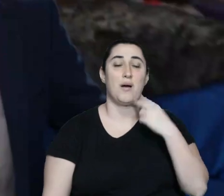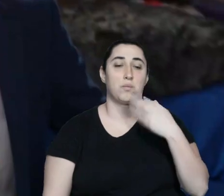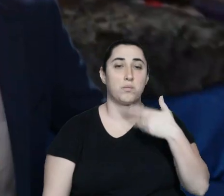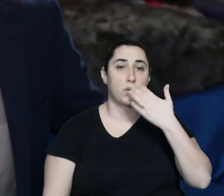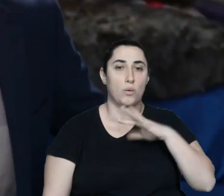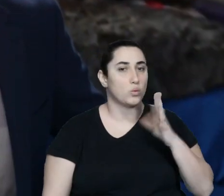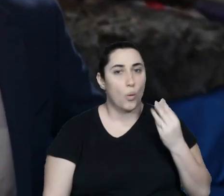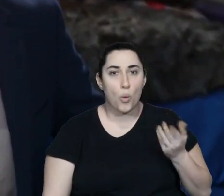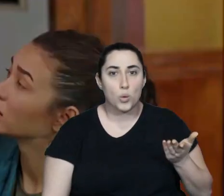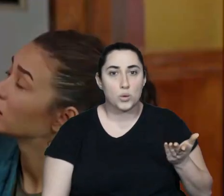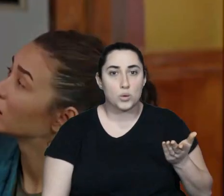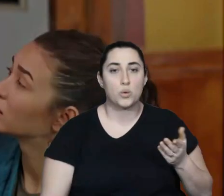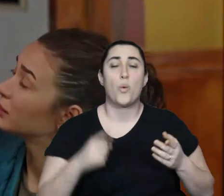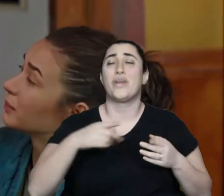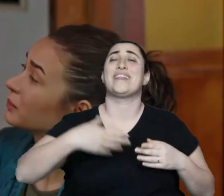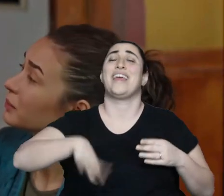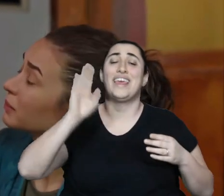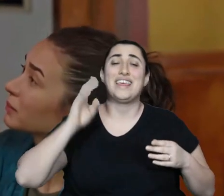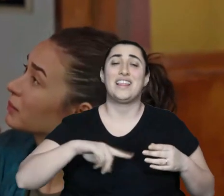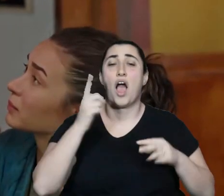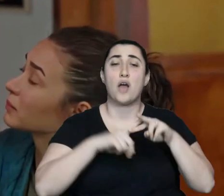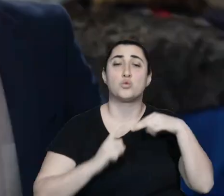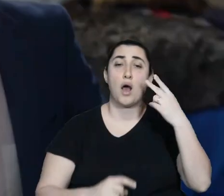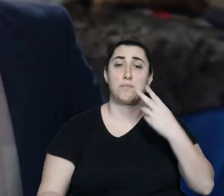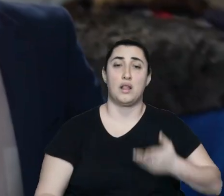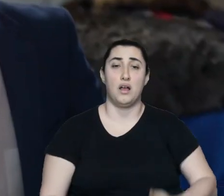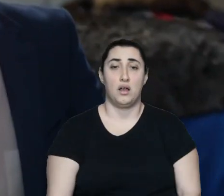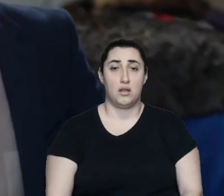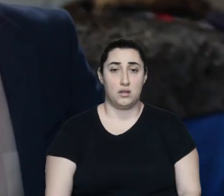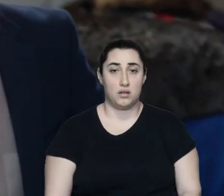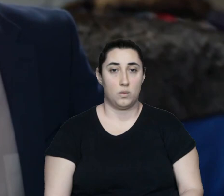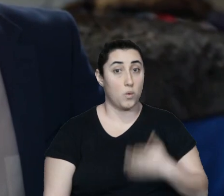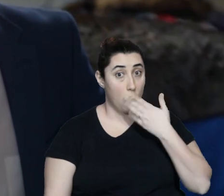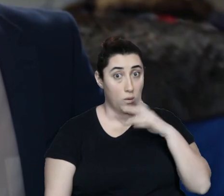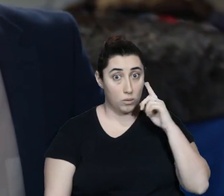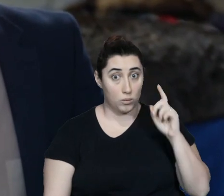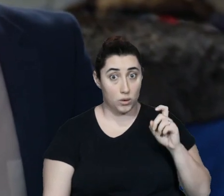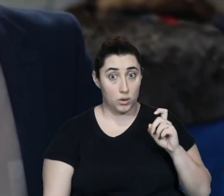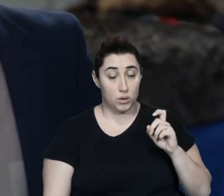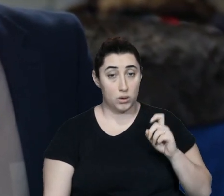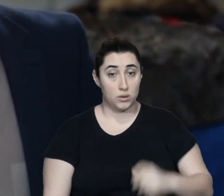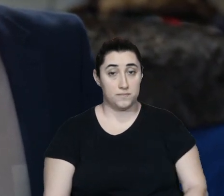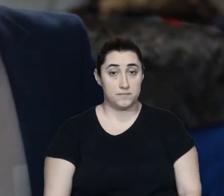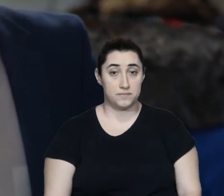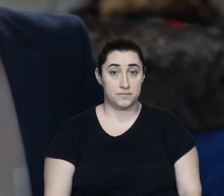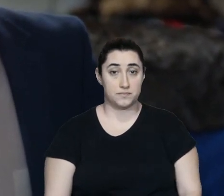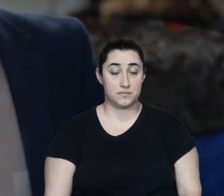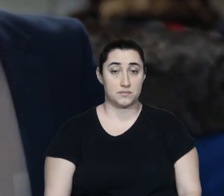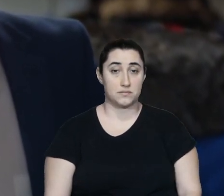yok. Ne oldu Meral'ıma? O ablam değil şey Aysu ablam. Yok mu?